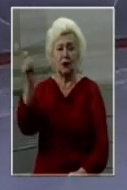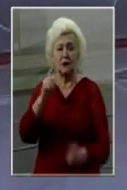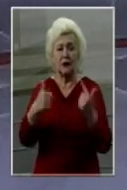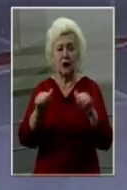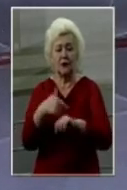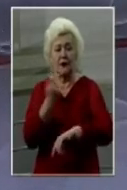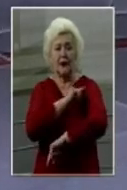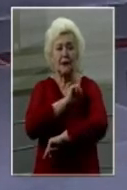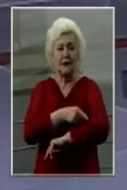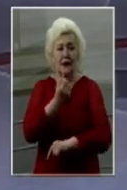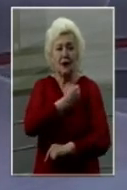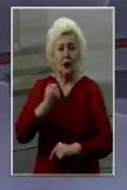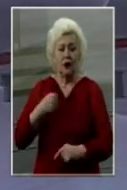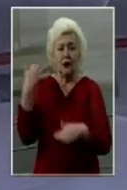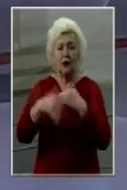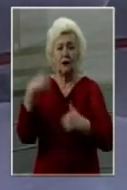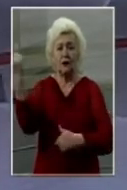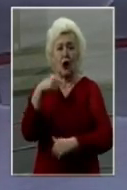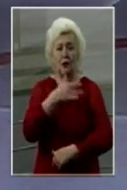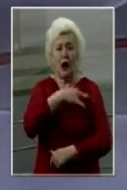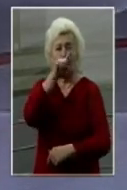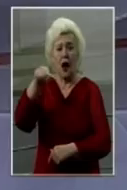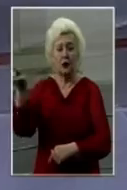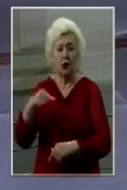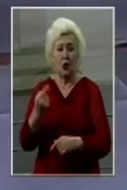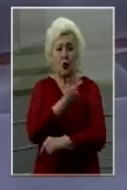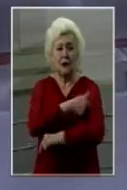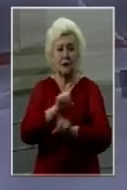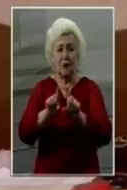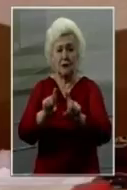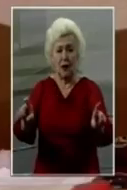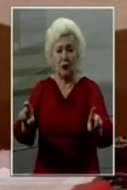відділення інтенсивної терапії Херсонського обласного кардіодиспансеру.